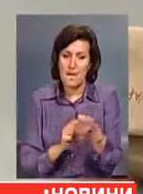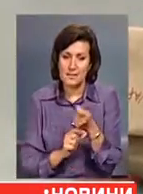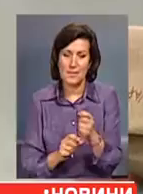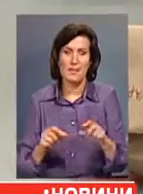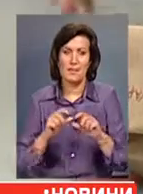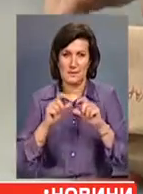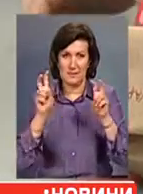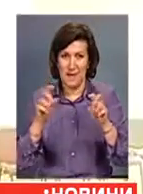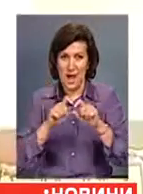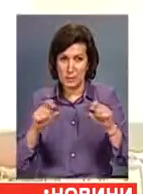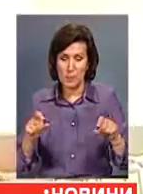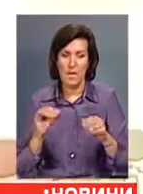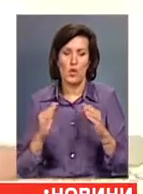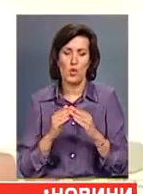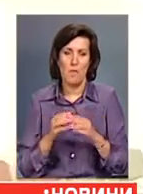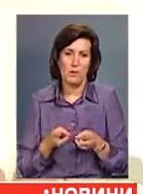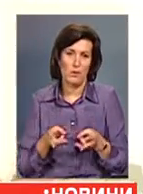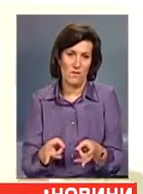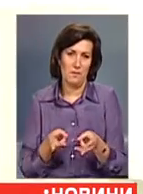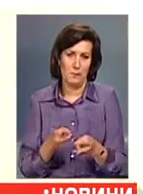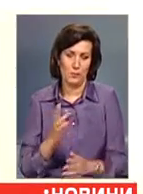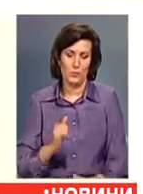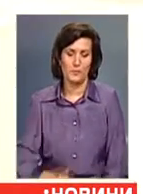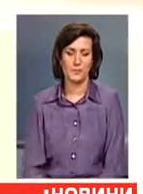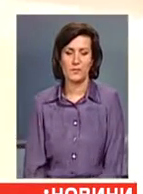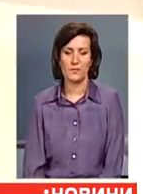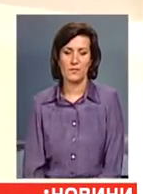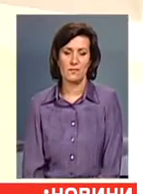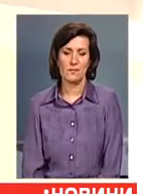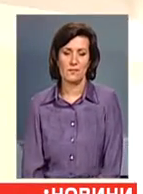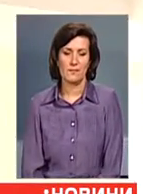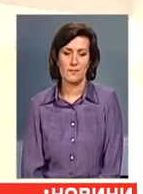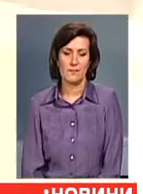гаслом акції та домашню випічку. Алевтина Пилипенко, Олександр Самойлов. Новини на Першому.